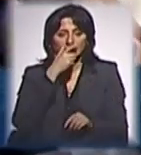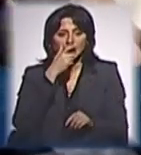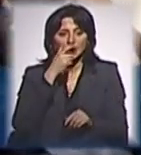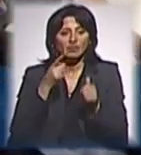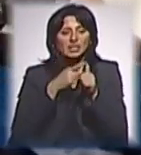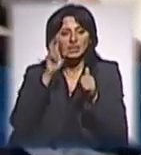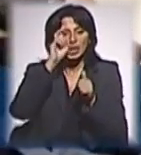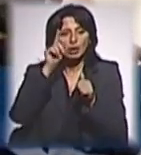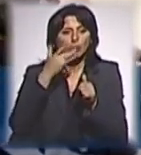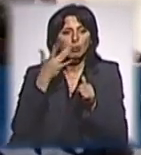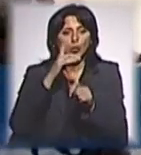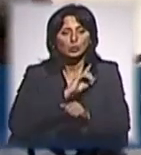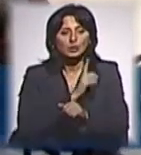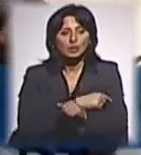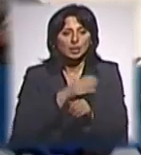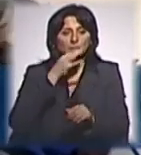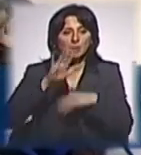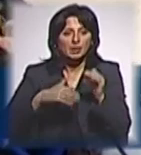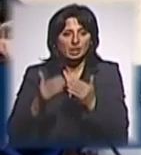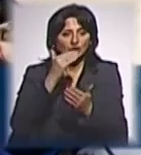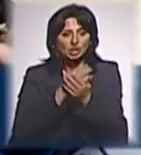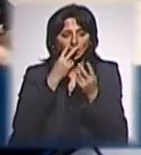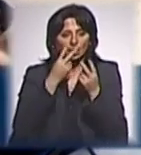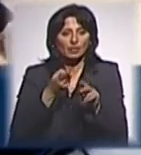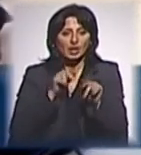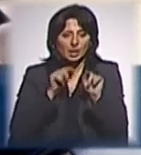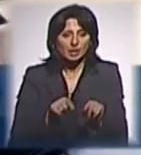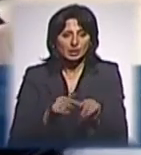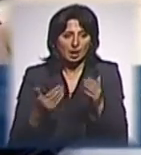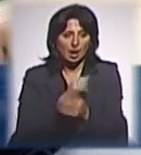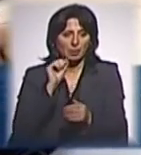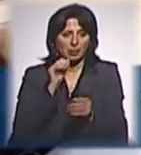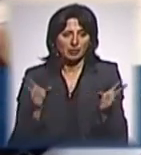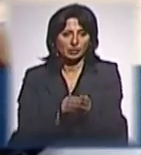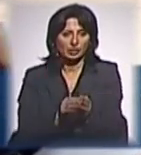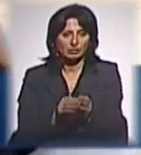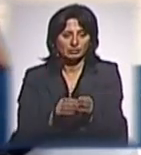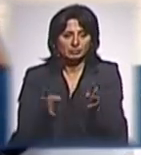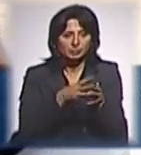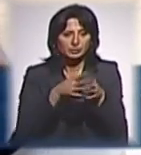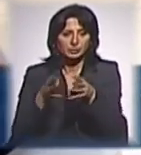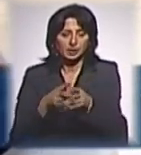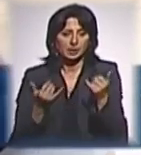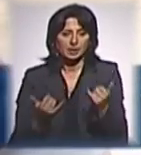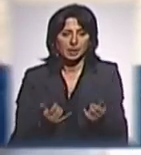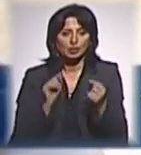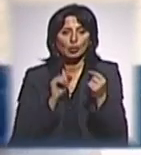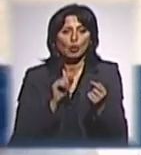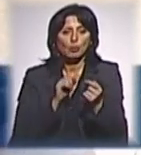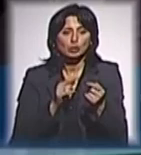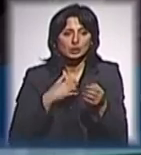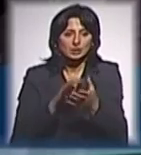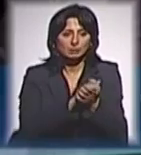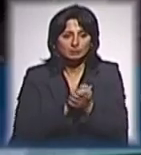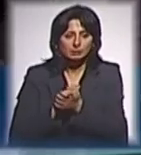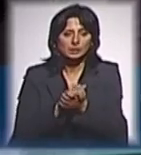სააკაშვილის სახელისუფლებო პოლიტიკური ძალის მერე შედეგი აჩვენა, ესეც ახალ მემარჯვენეებთან ერთად გაკეთდა და დღეს ოპოზიციური ერთობა,